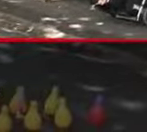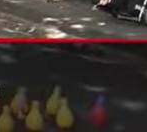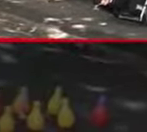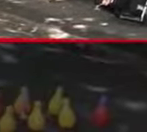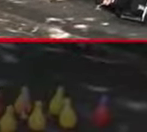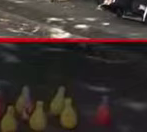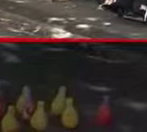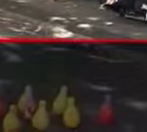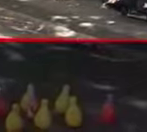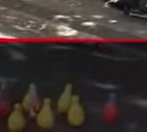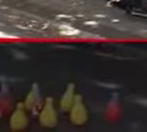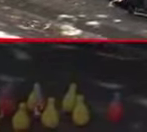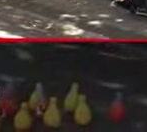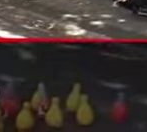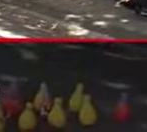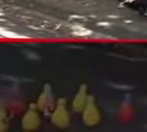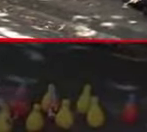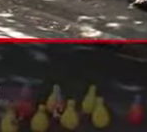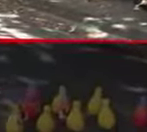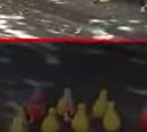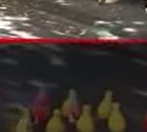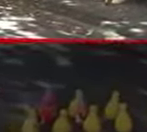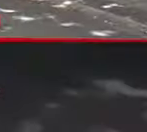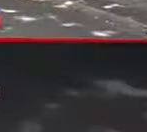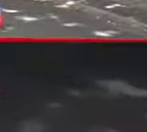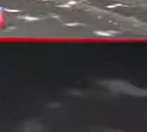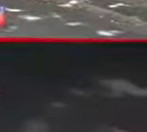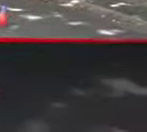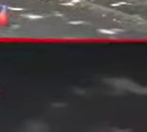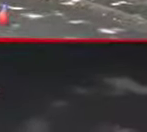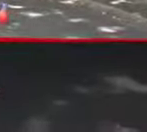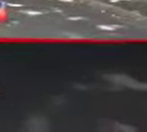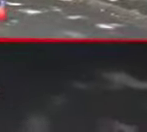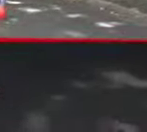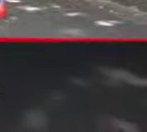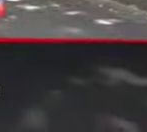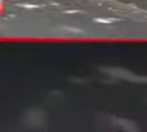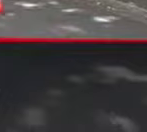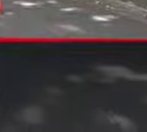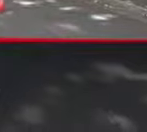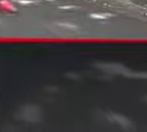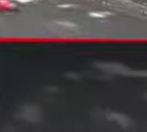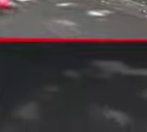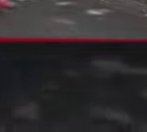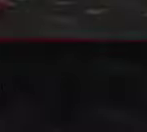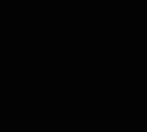diete Bizkaiko Foru Aldundiko Kultura Saileko agintariei zelako jarduerak garatzen dituzten belaunaldien arteko ekimen honetan.